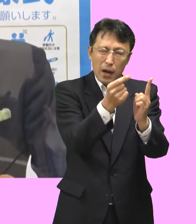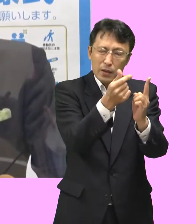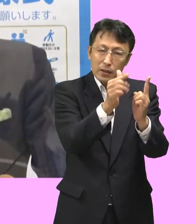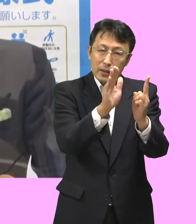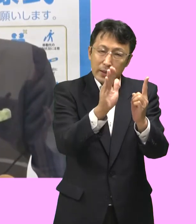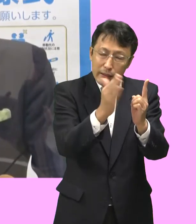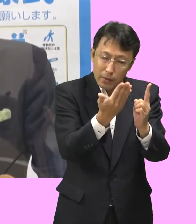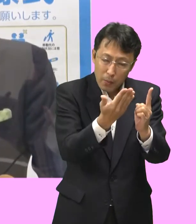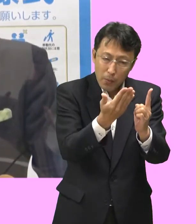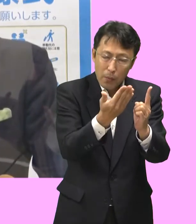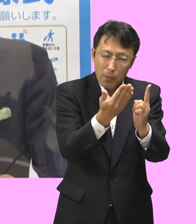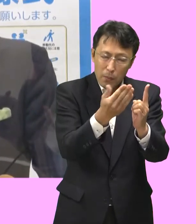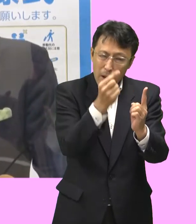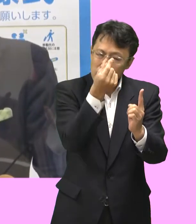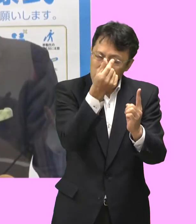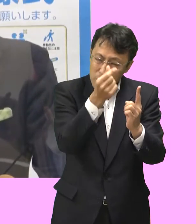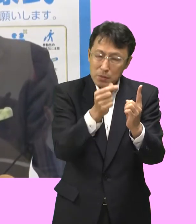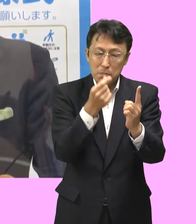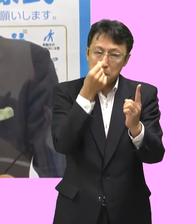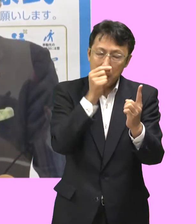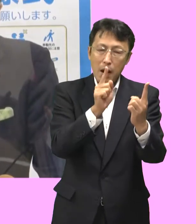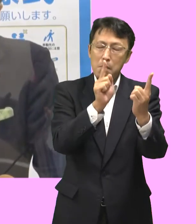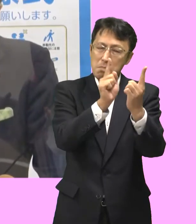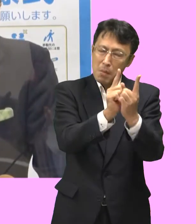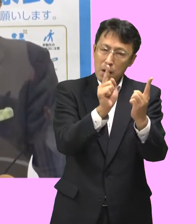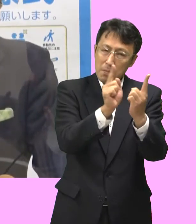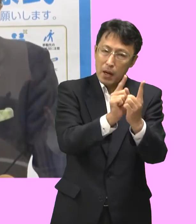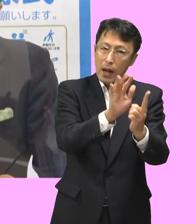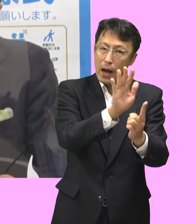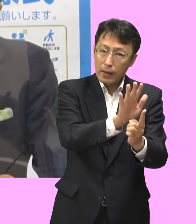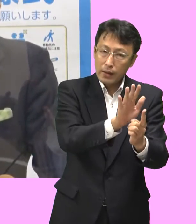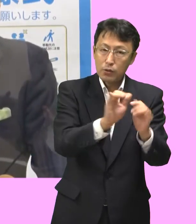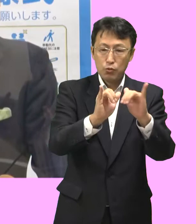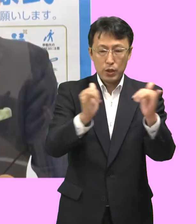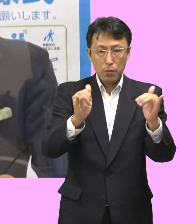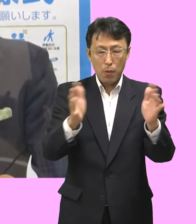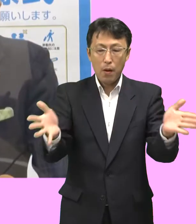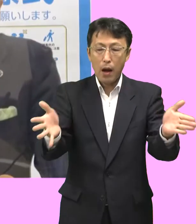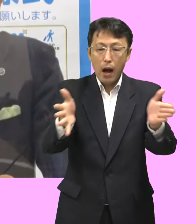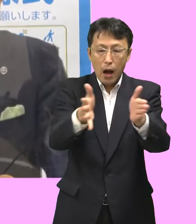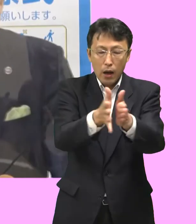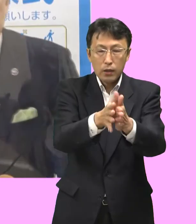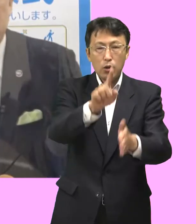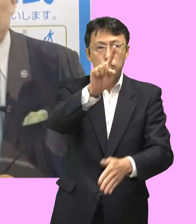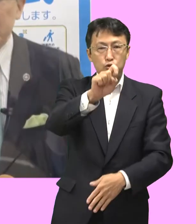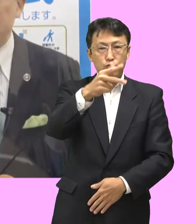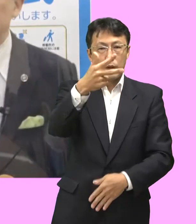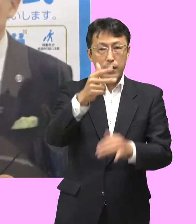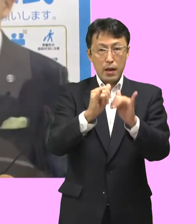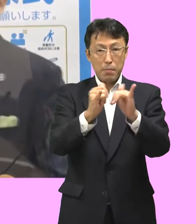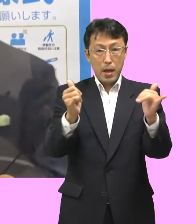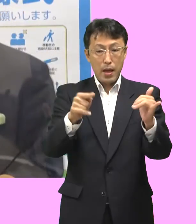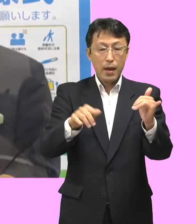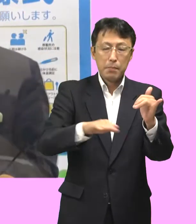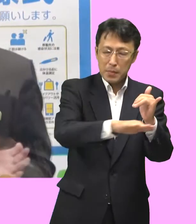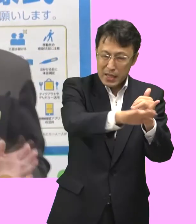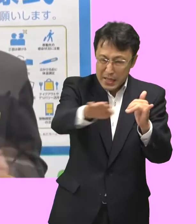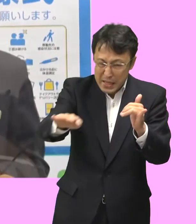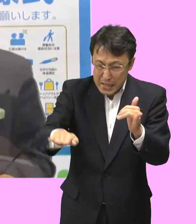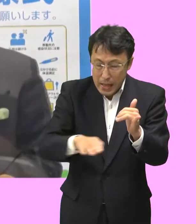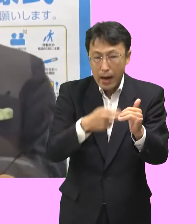比較的、接触する機会の多かった方、合計、17名、検査をいたしました。そ